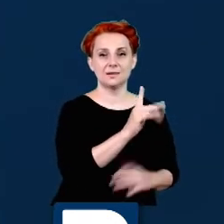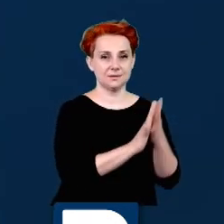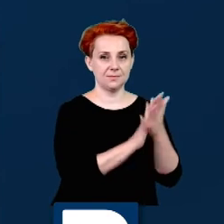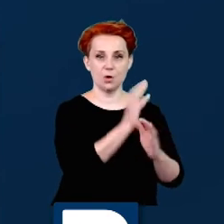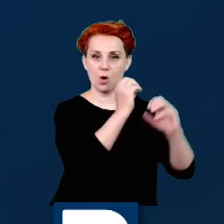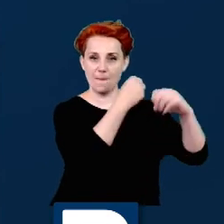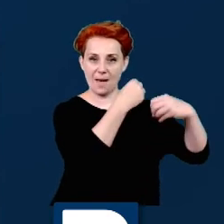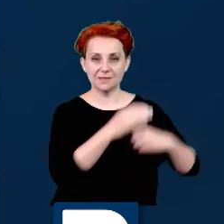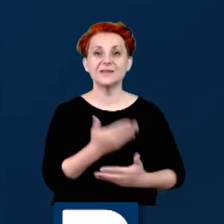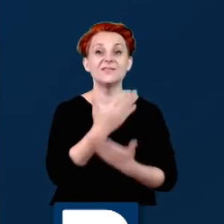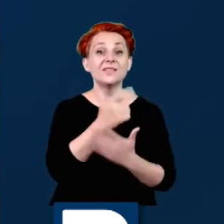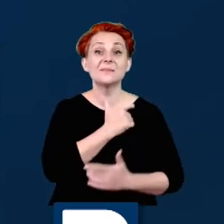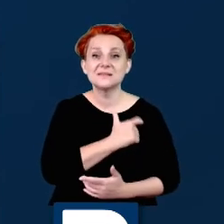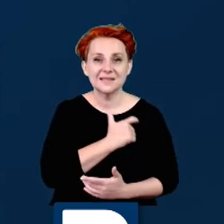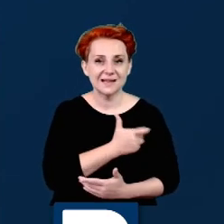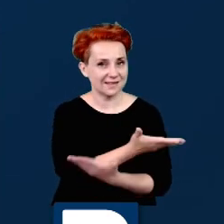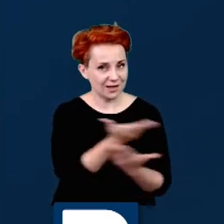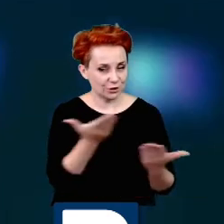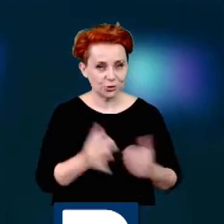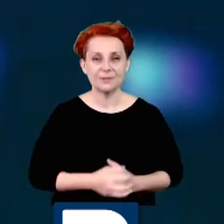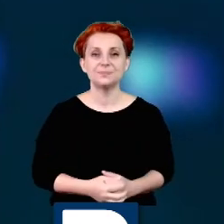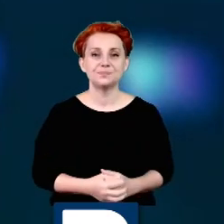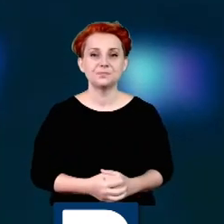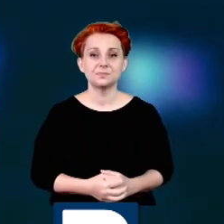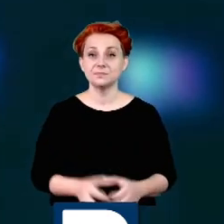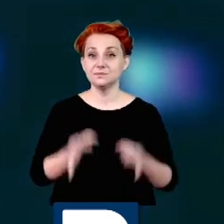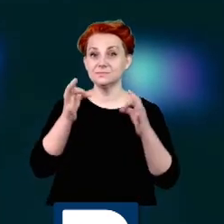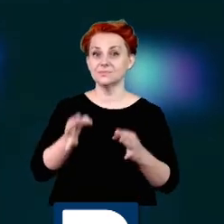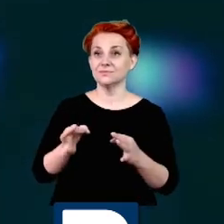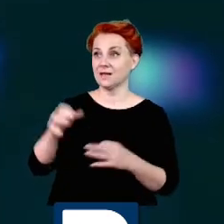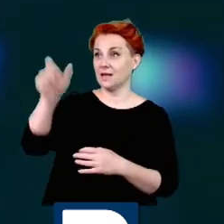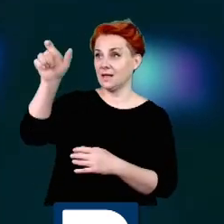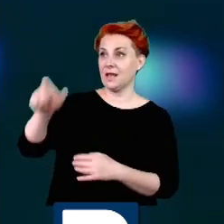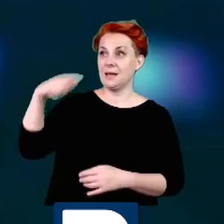profesorze. Witam pana, witam państwa. Dzisiaj prezydent Rzeczpospolitej